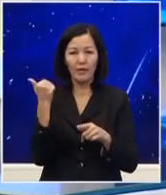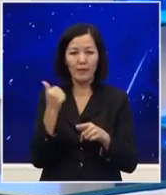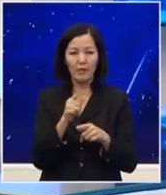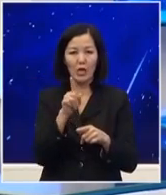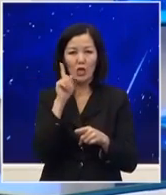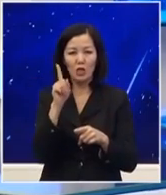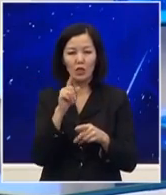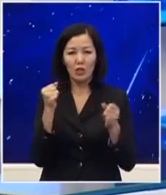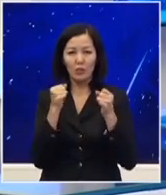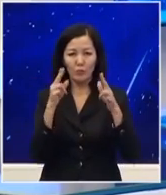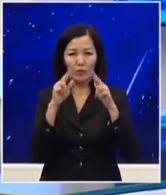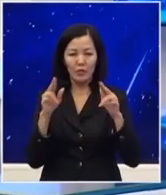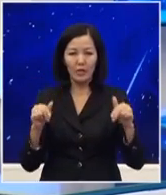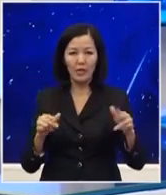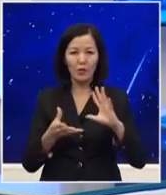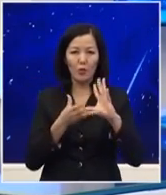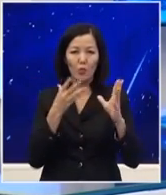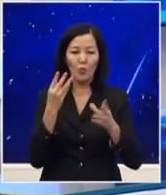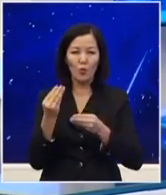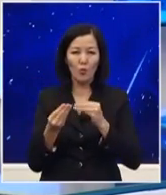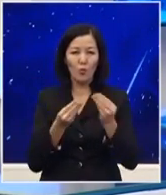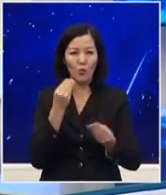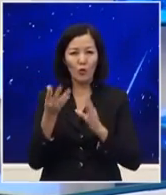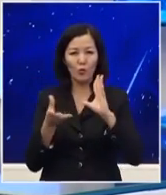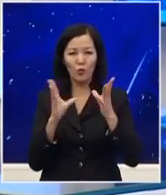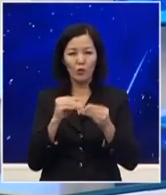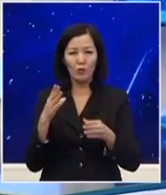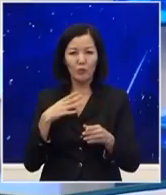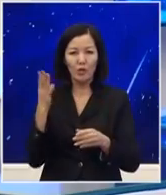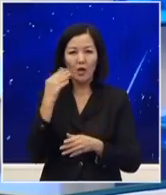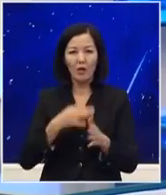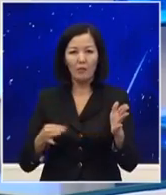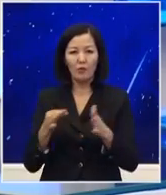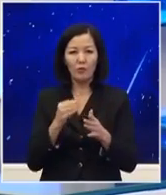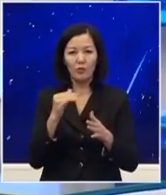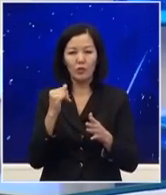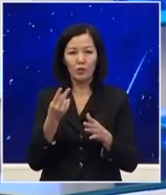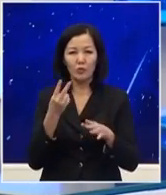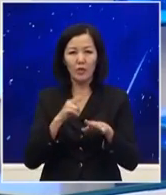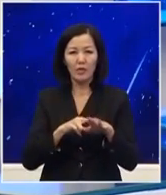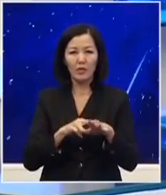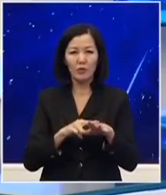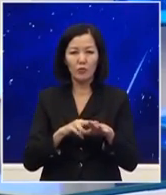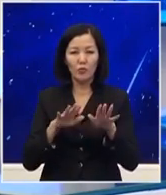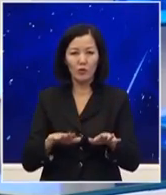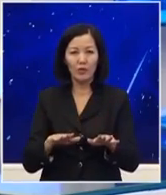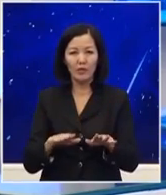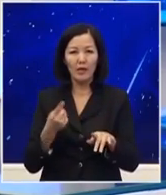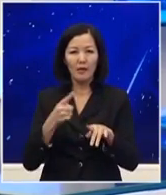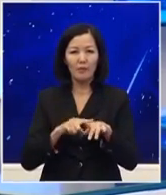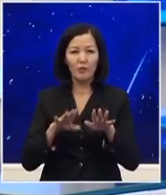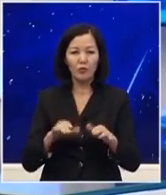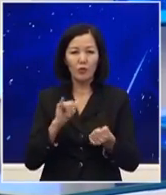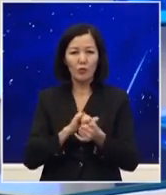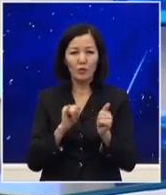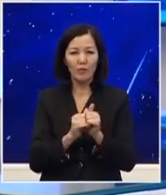спорт сарайында өткен ойын қорытындысы бойынша Алматы облысының Жетісу командасы турнир кестесінің екінші сатысына орналасты. Бірінші орында